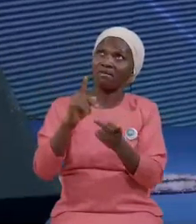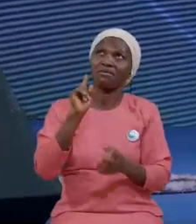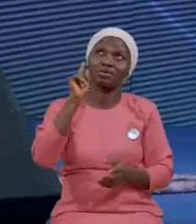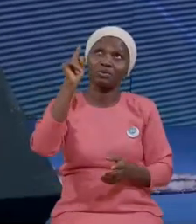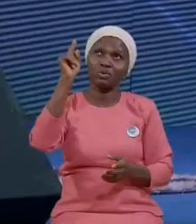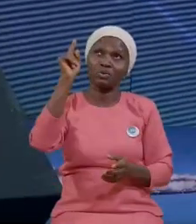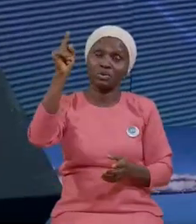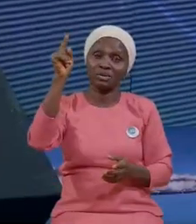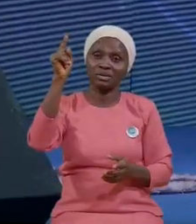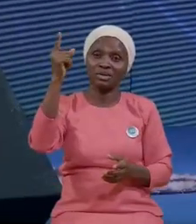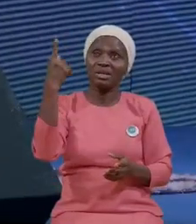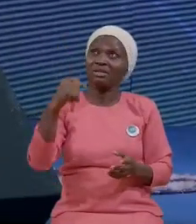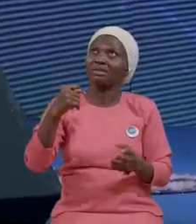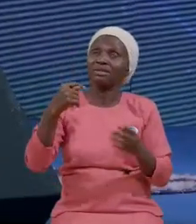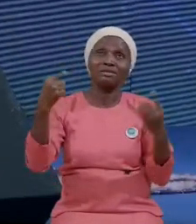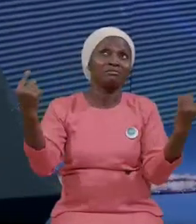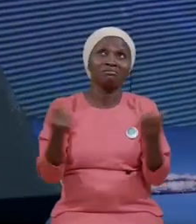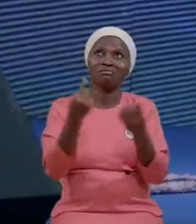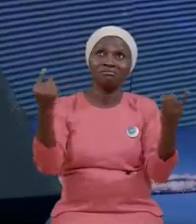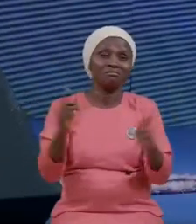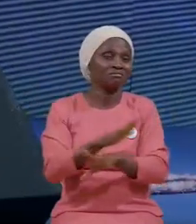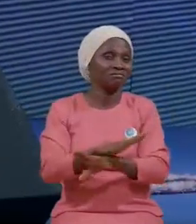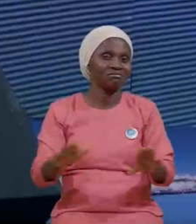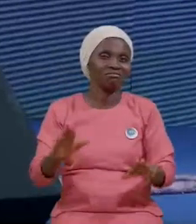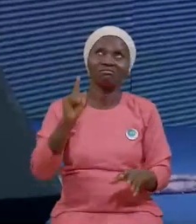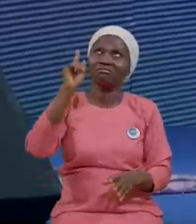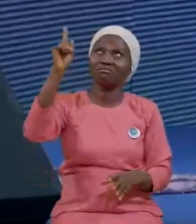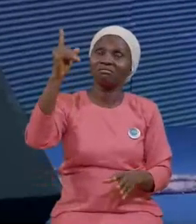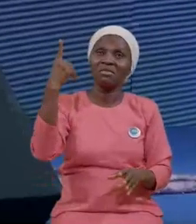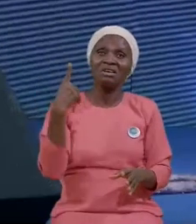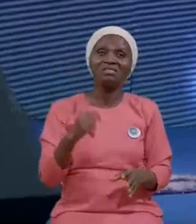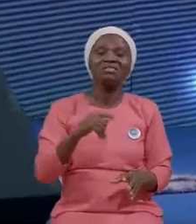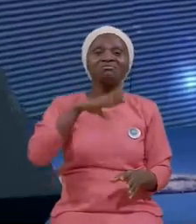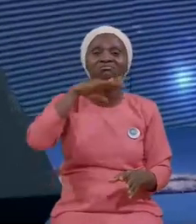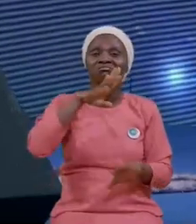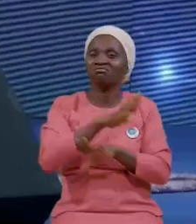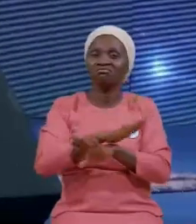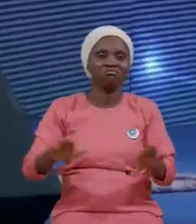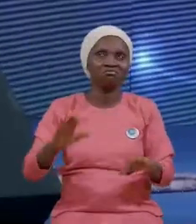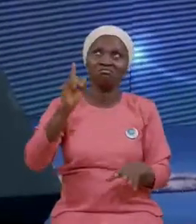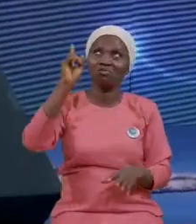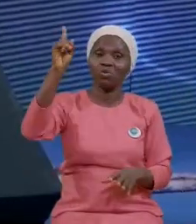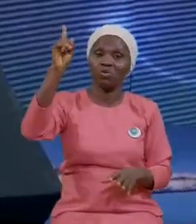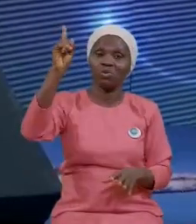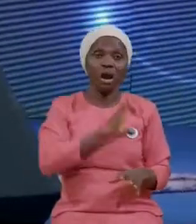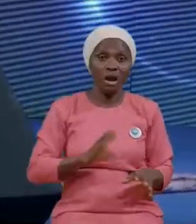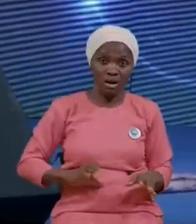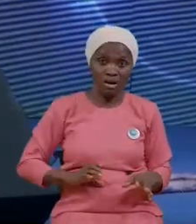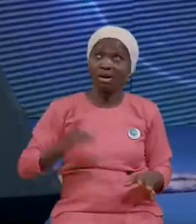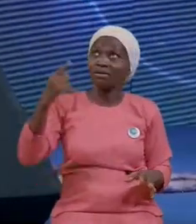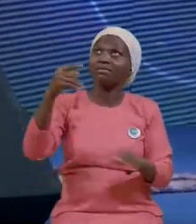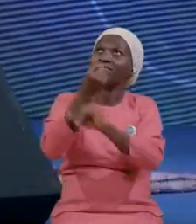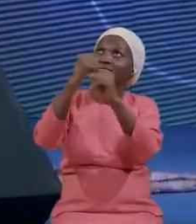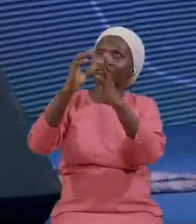l'homme qui n'a pas de péché, celui qui est sans tâche, Christ notre sauveur, Christ